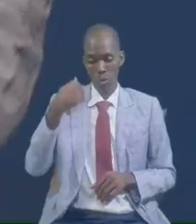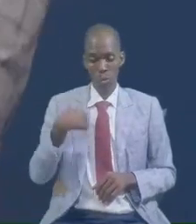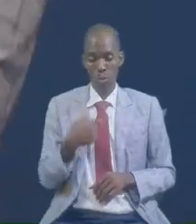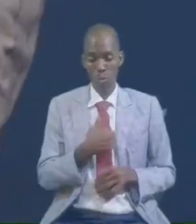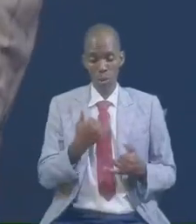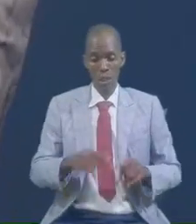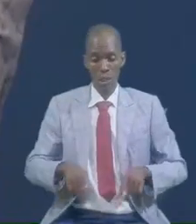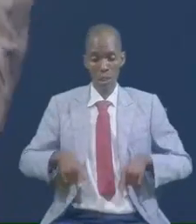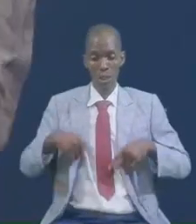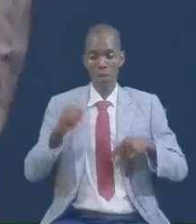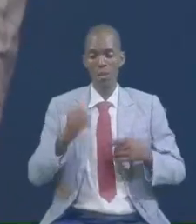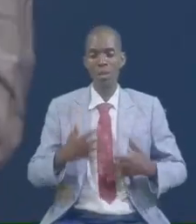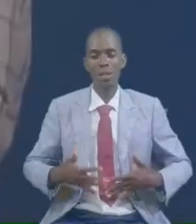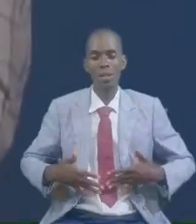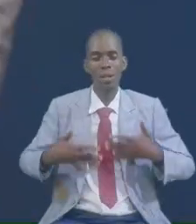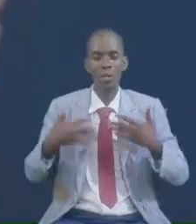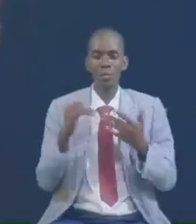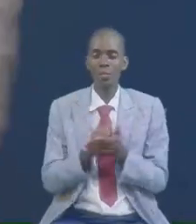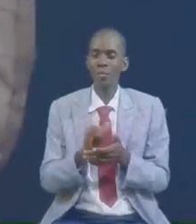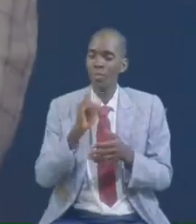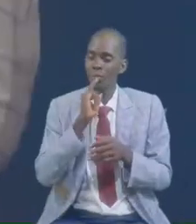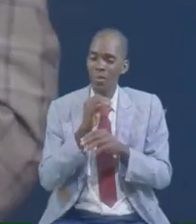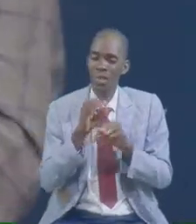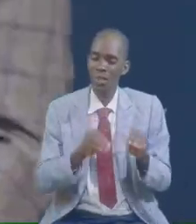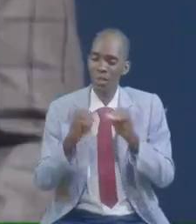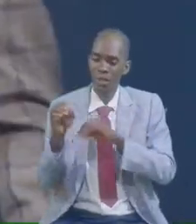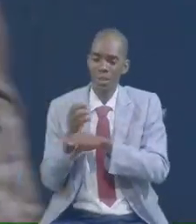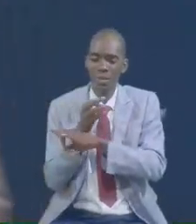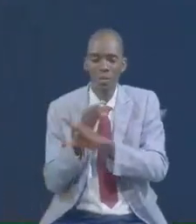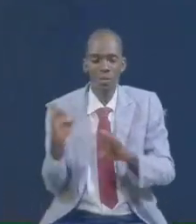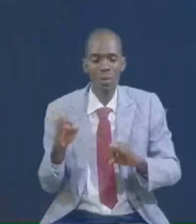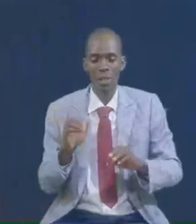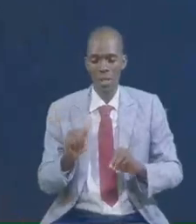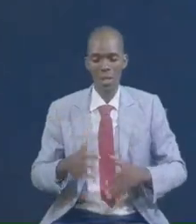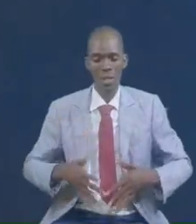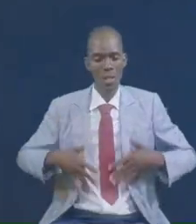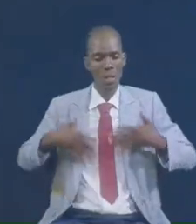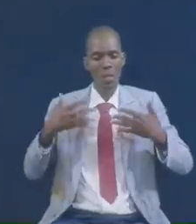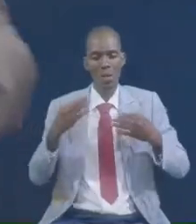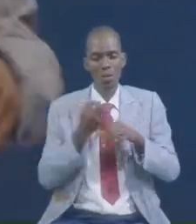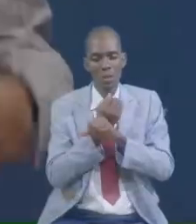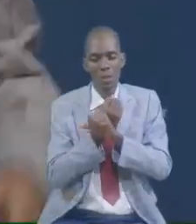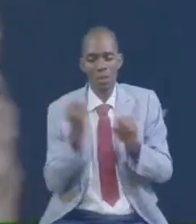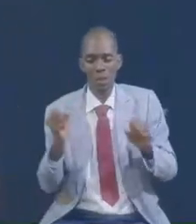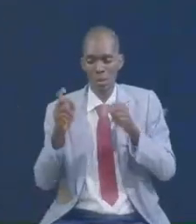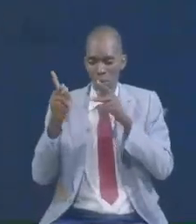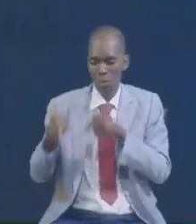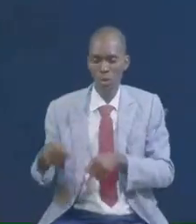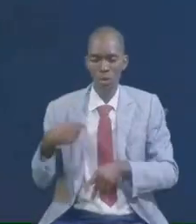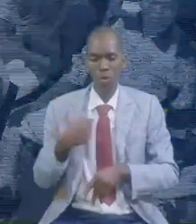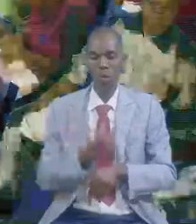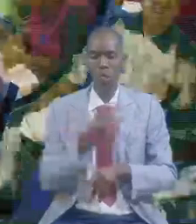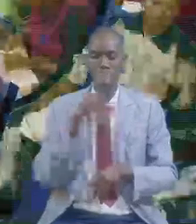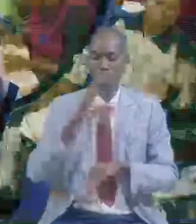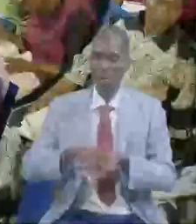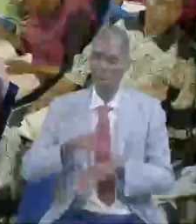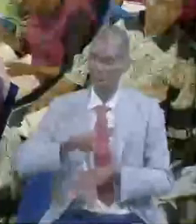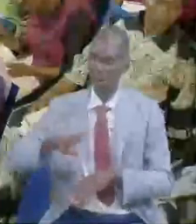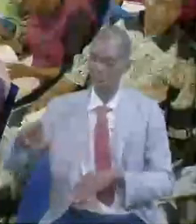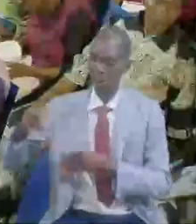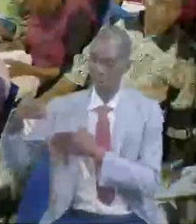affranchie. Nous menons une vie d'un homme sauvé, d'une femme sauvée. Et nous sommes maintenant de l'autre côté. Maintenant, de